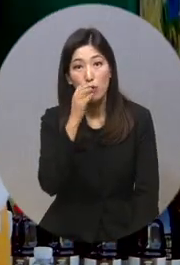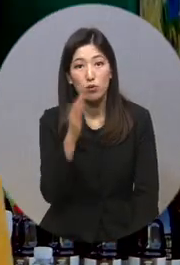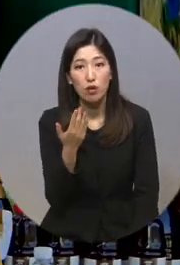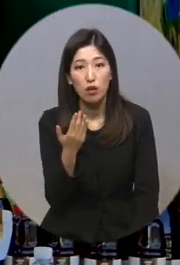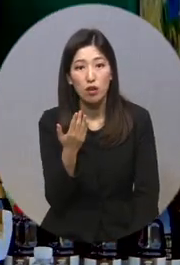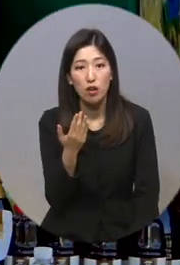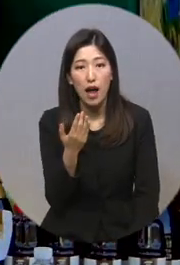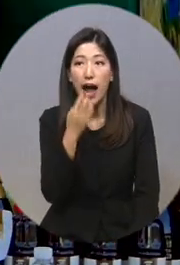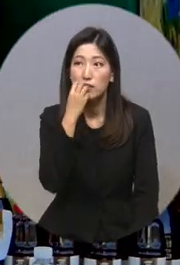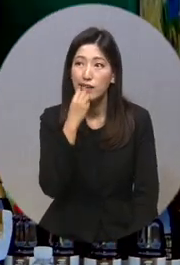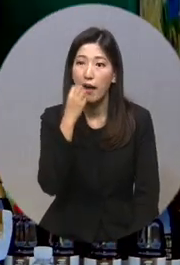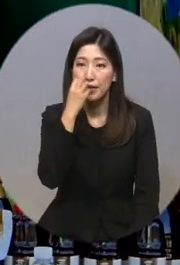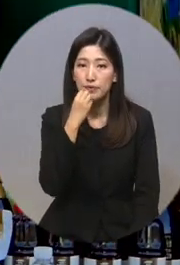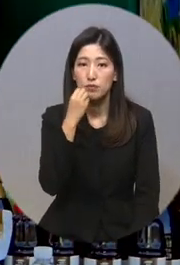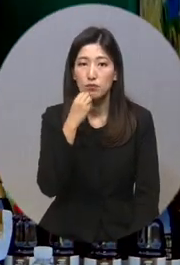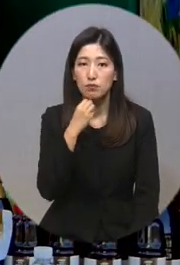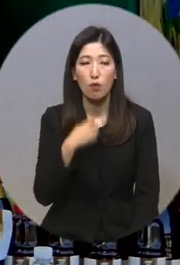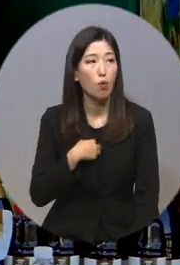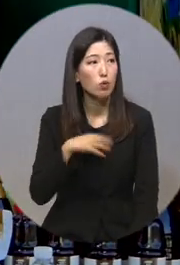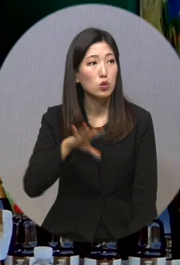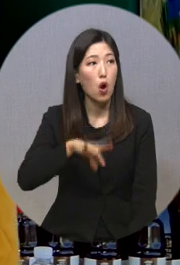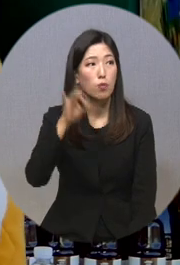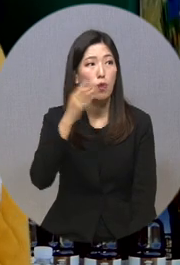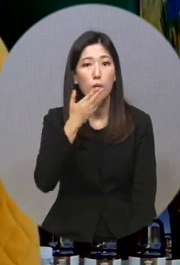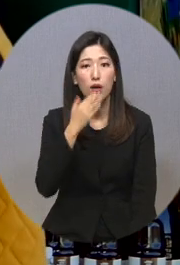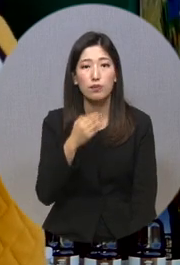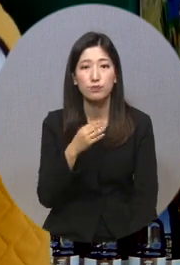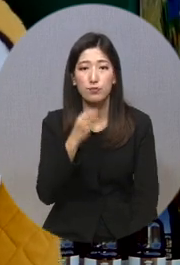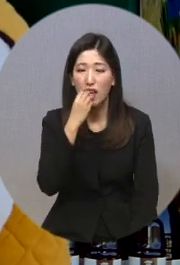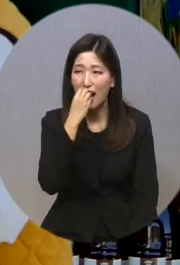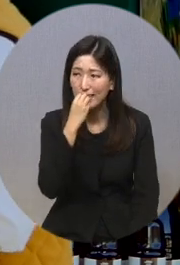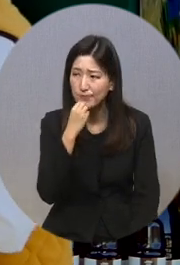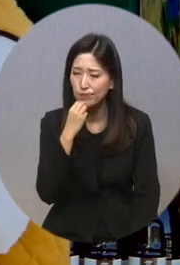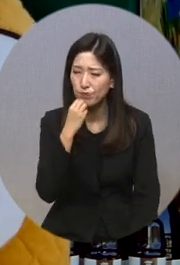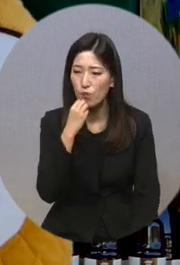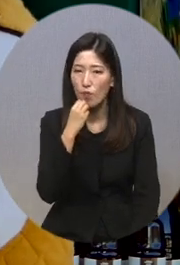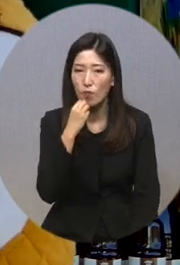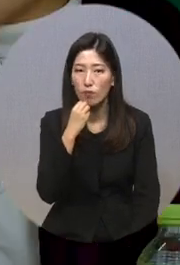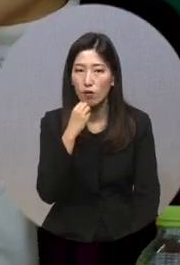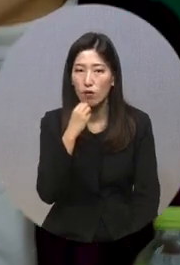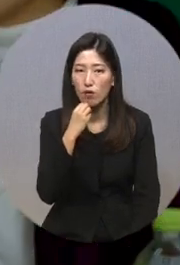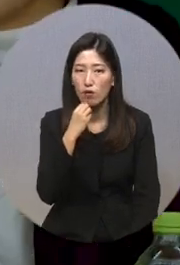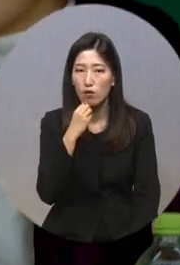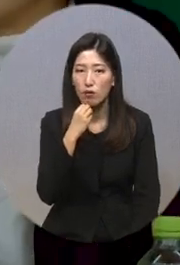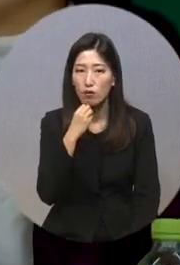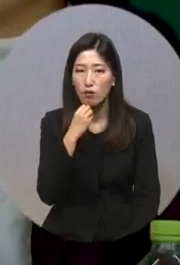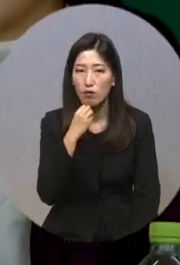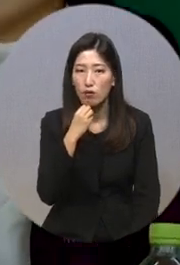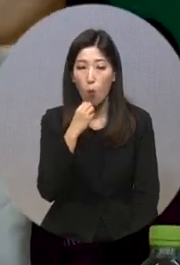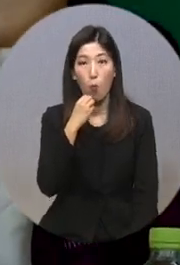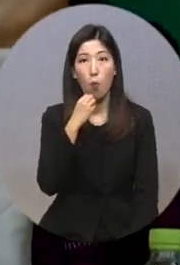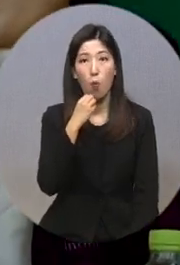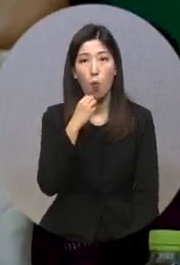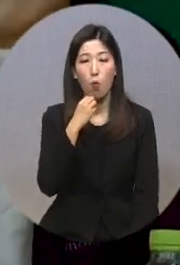먹어도 아삭아삭하니. 한 번도 생으로는 안 먹어봤는데. 드셔보세요. 이야, 이게 생으로?